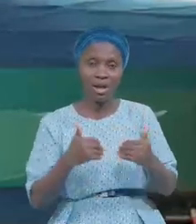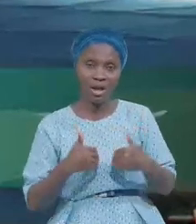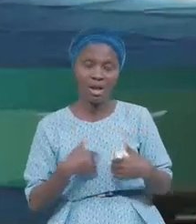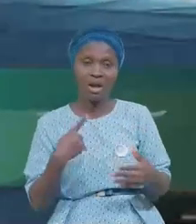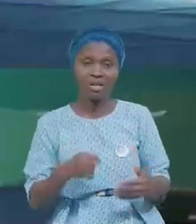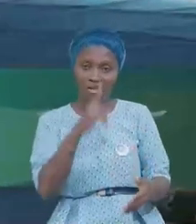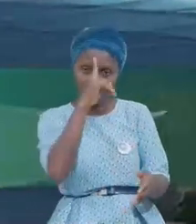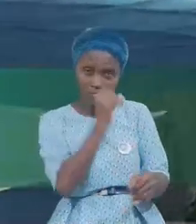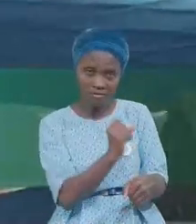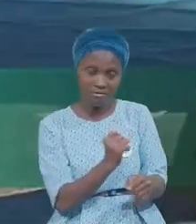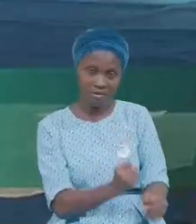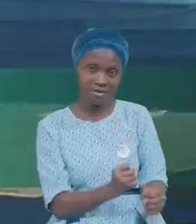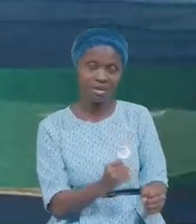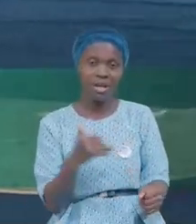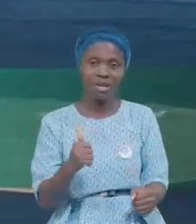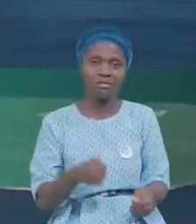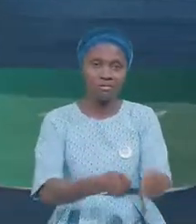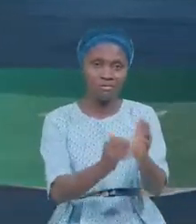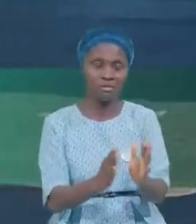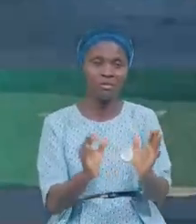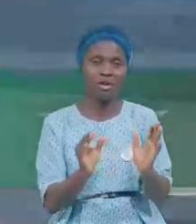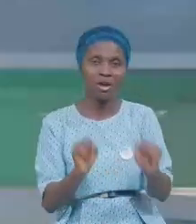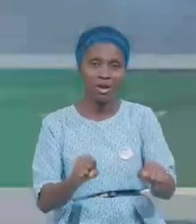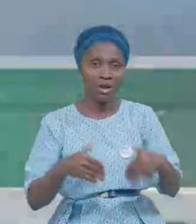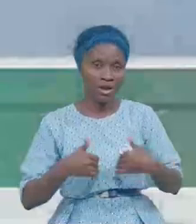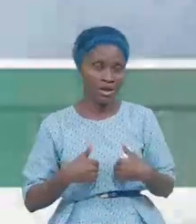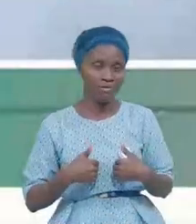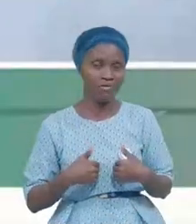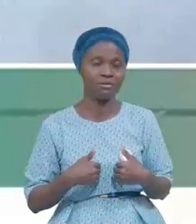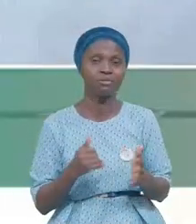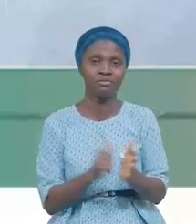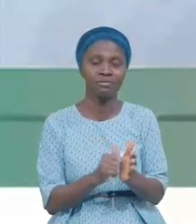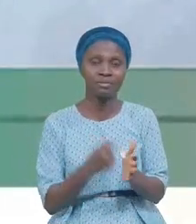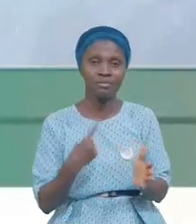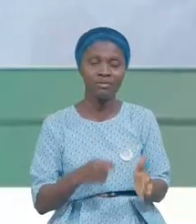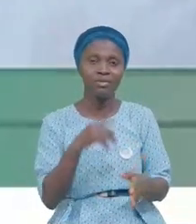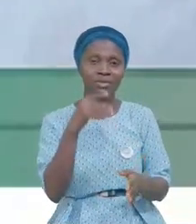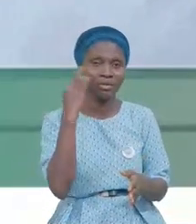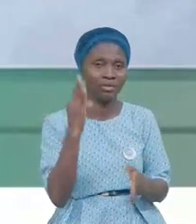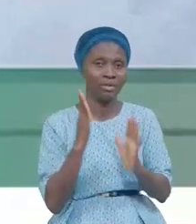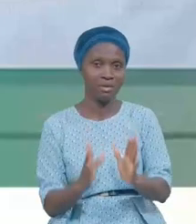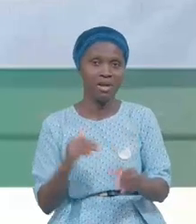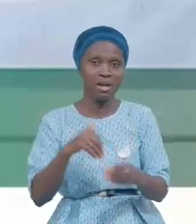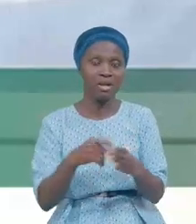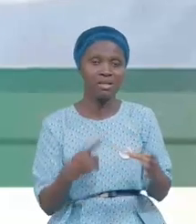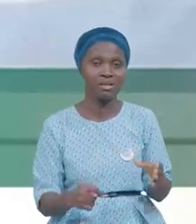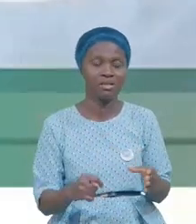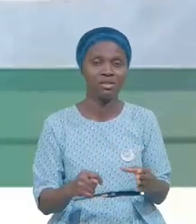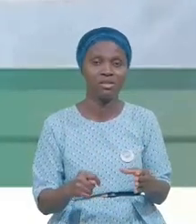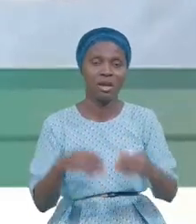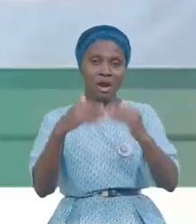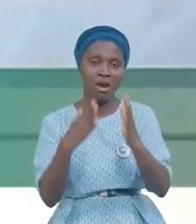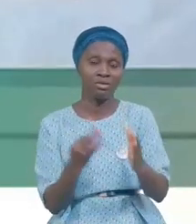peuvent avoir, les ministres et les ouvriers dans la vigne du Seigneur, les ministres et les ouvriers dans